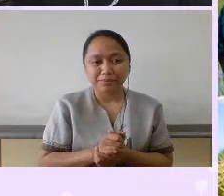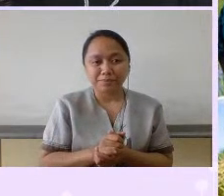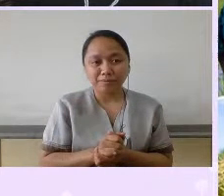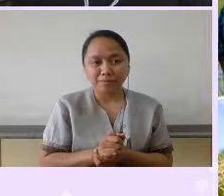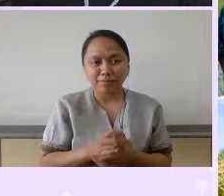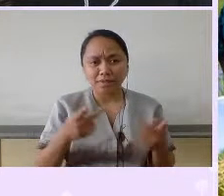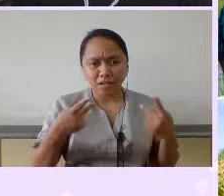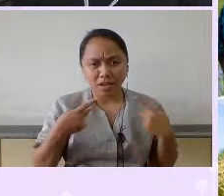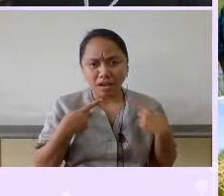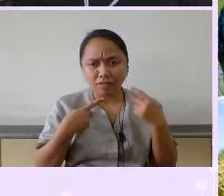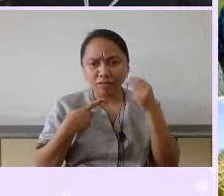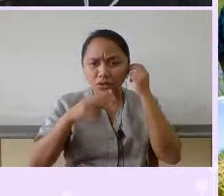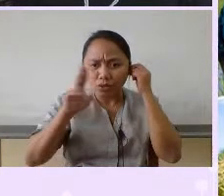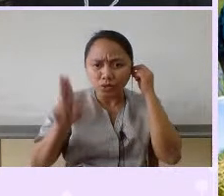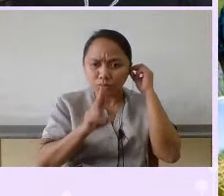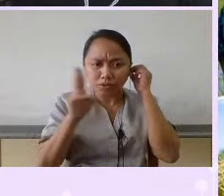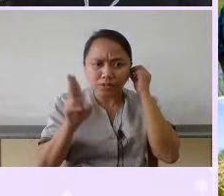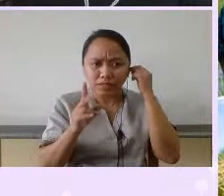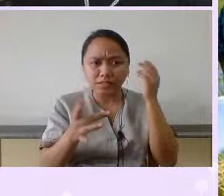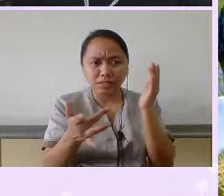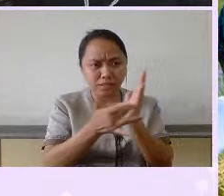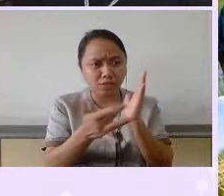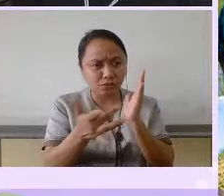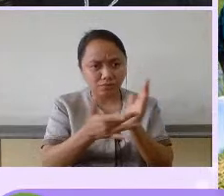tamang teknolohiya at